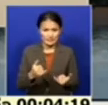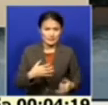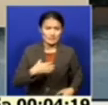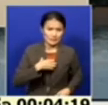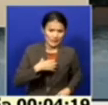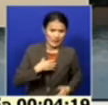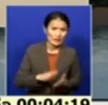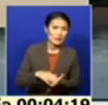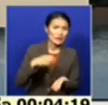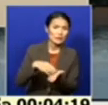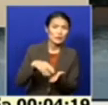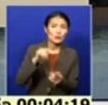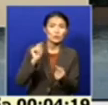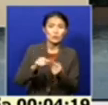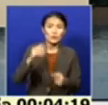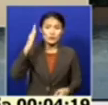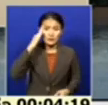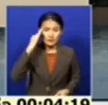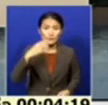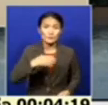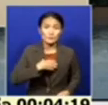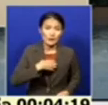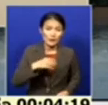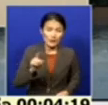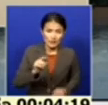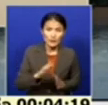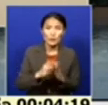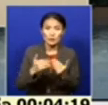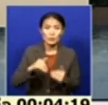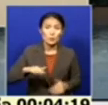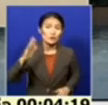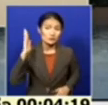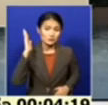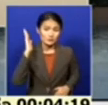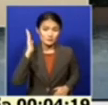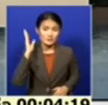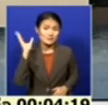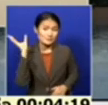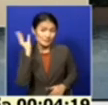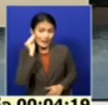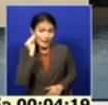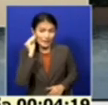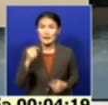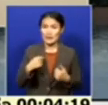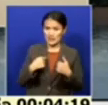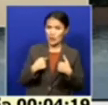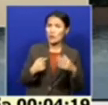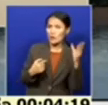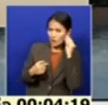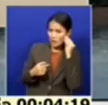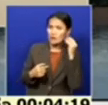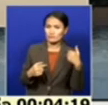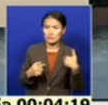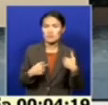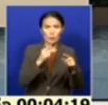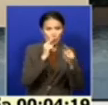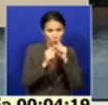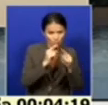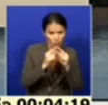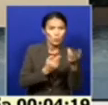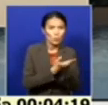แล้วโดยเฉพาะอย่างยิ่งที่ได้ต่อไปนะเมื่อ2ปีที่แล้วเนี่ยนะครับสองสามปีที่แล้ว รัฐมนตรีต้องสรุปเลยครับ ก็อยากจ